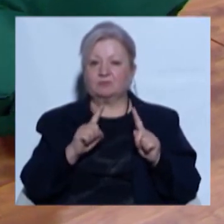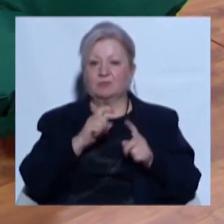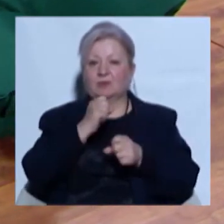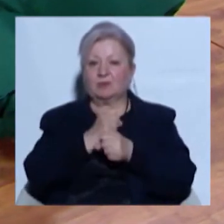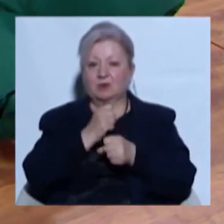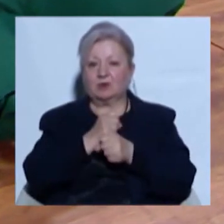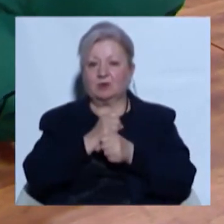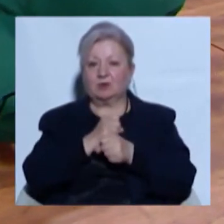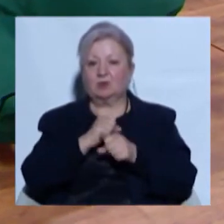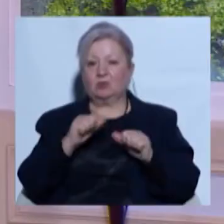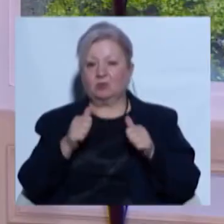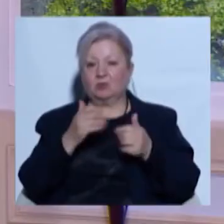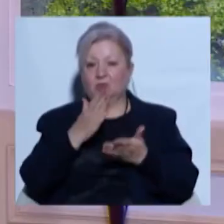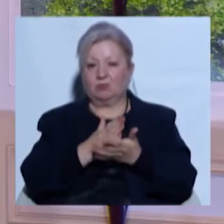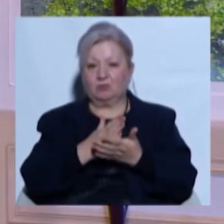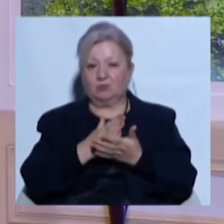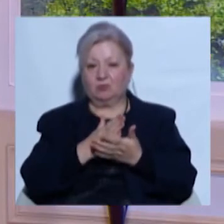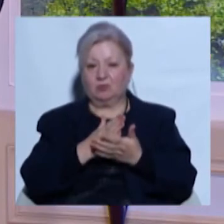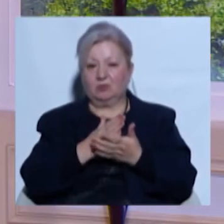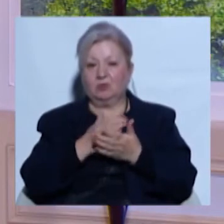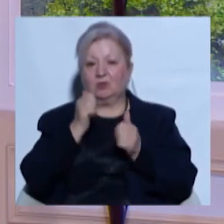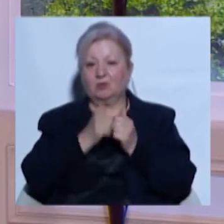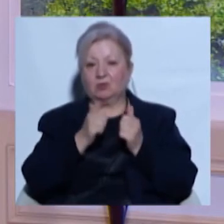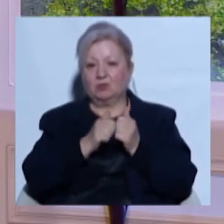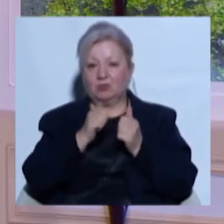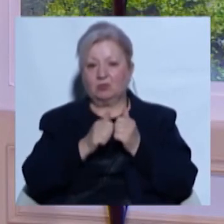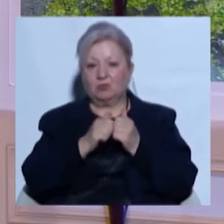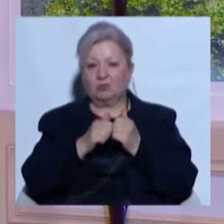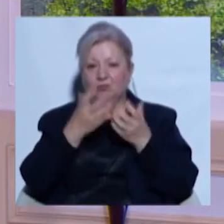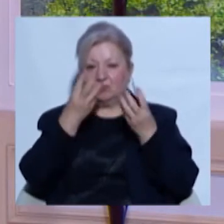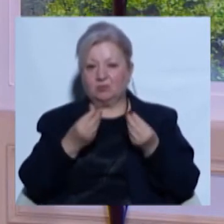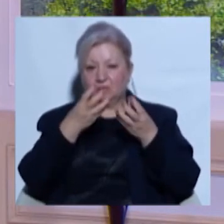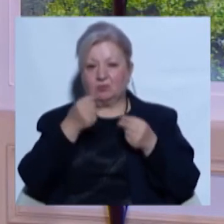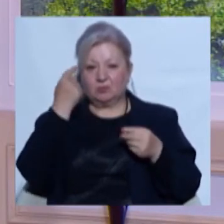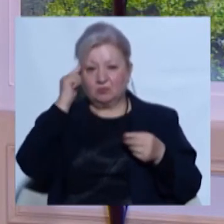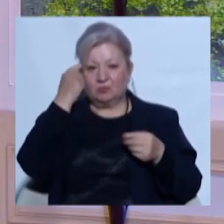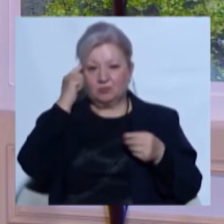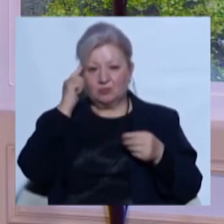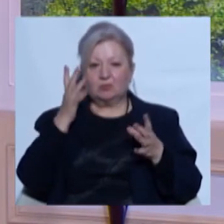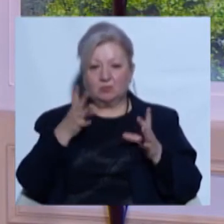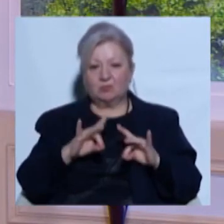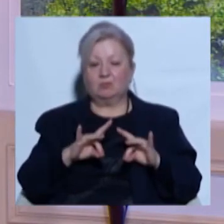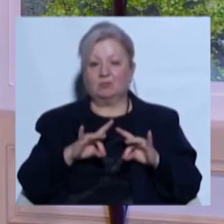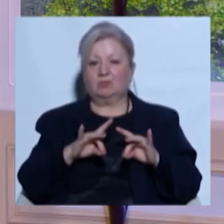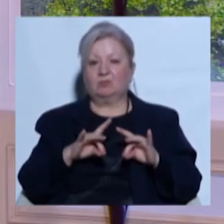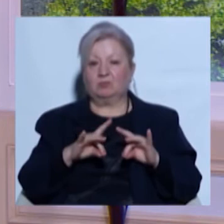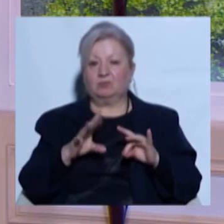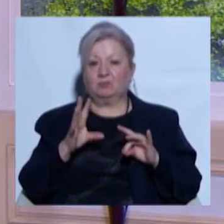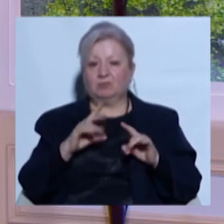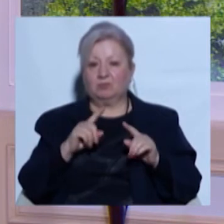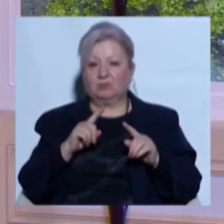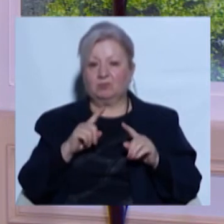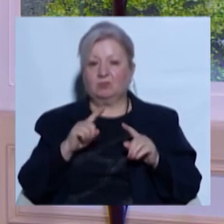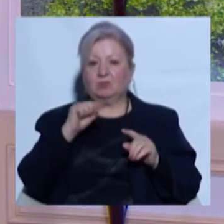რას ვაკეთებთ და როგორ ვართ? ყოველდღიურ საზრუნავში ჩაფლულები, მაგრამ მაინც